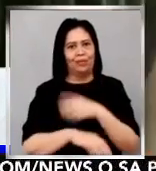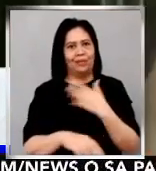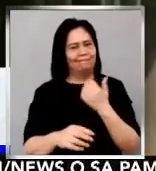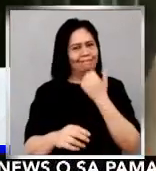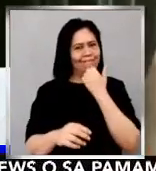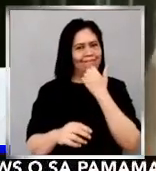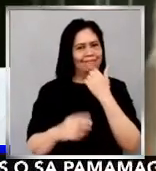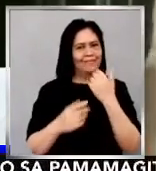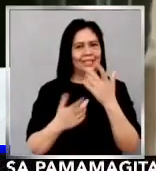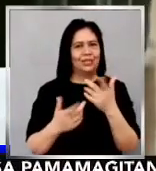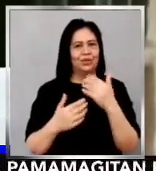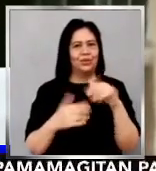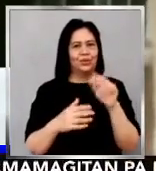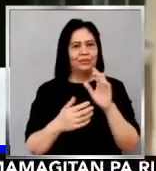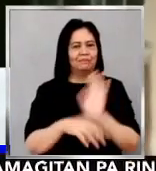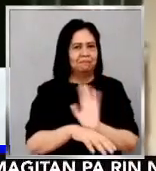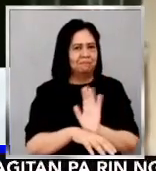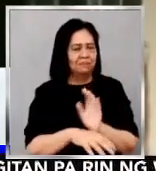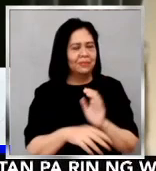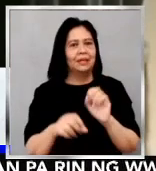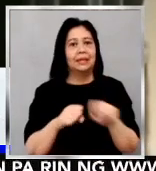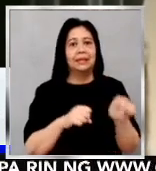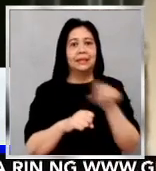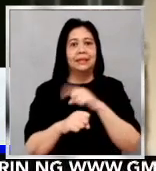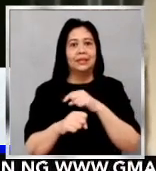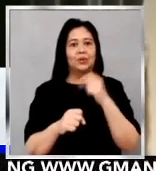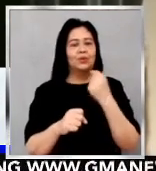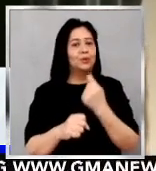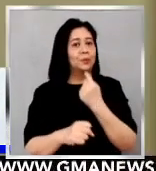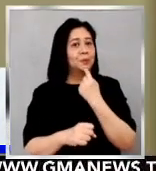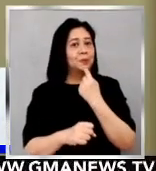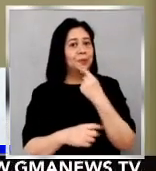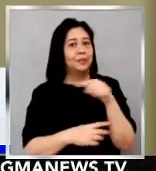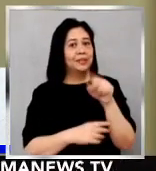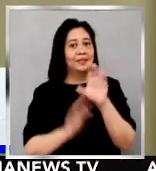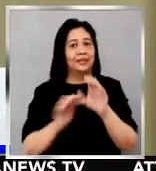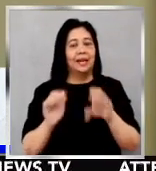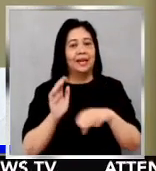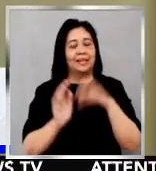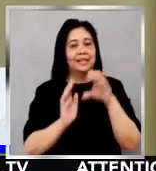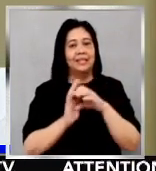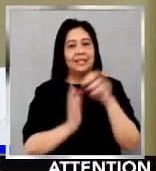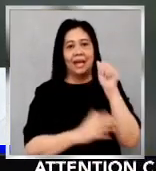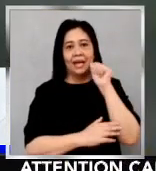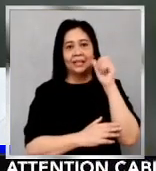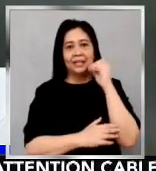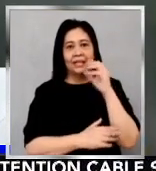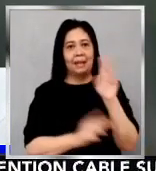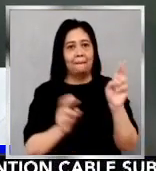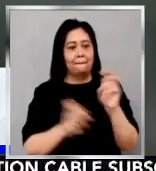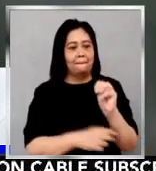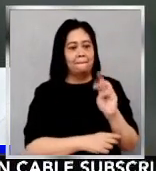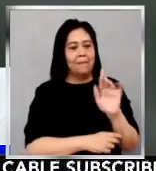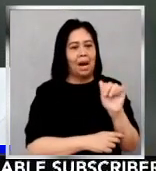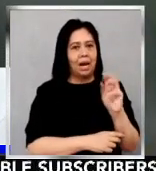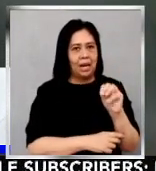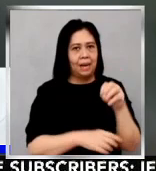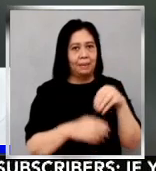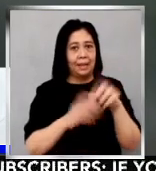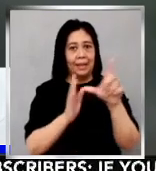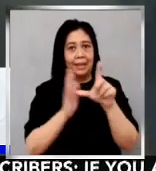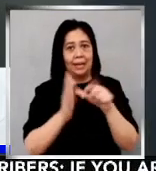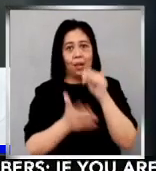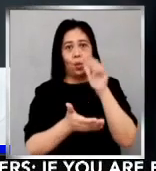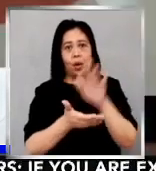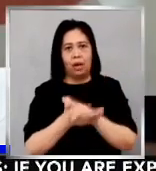to. Sa mga nakakamiss naman sa karakter ni Ashley na si Mariam sa Legal Wives, dapat daw humanda ang